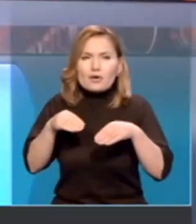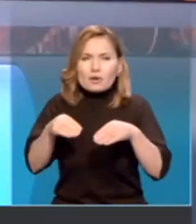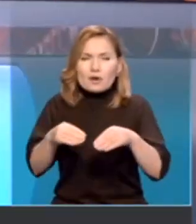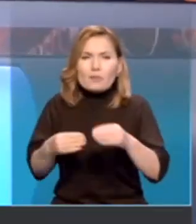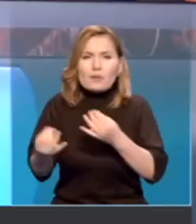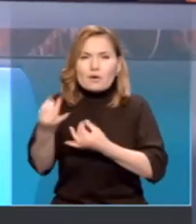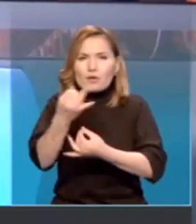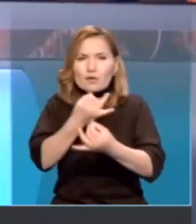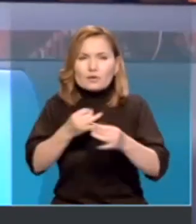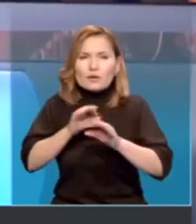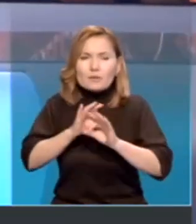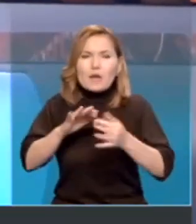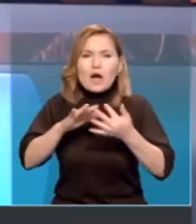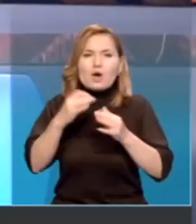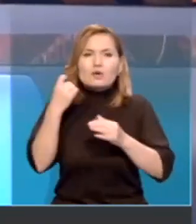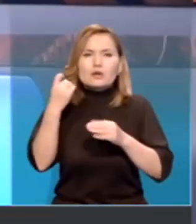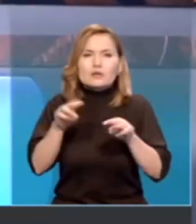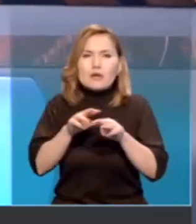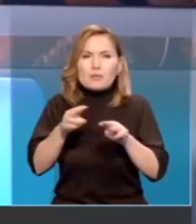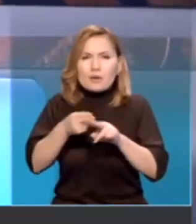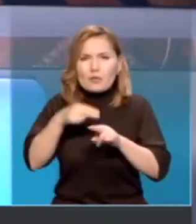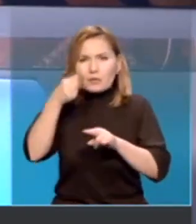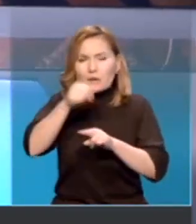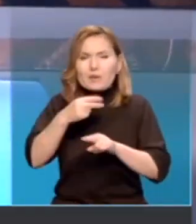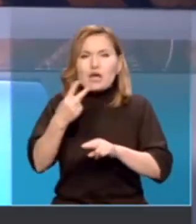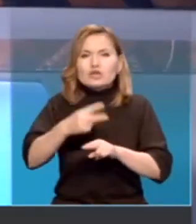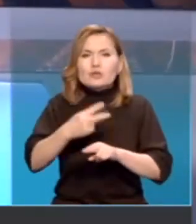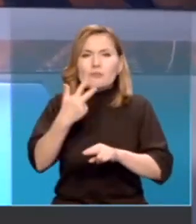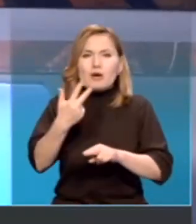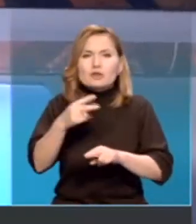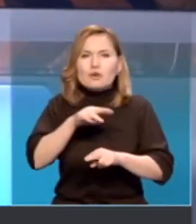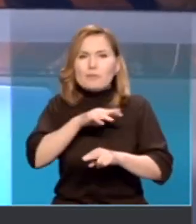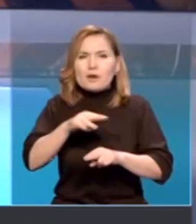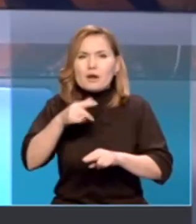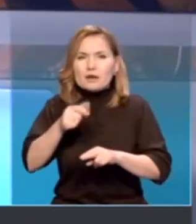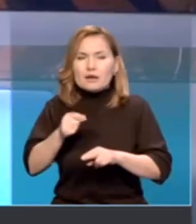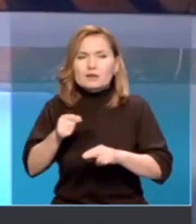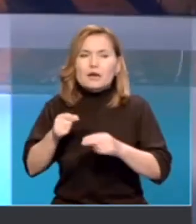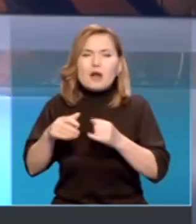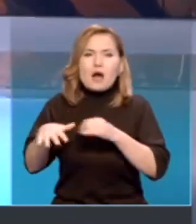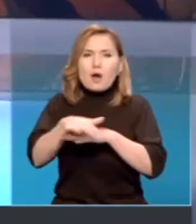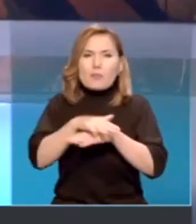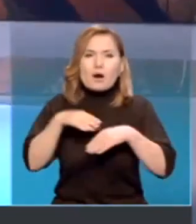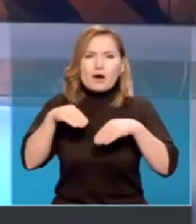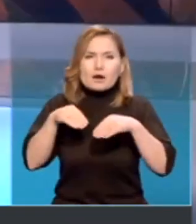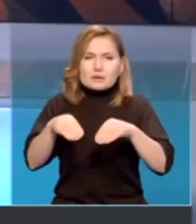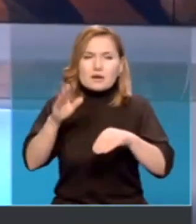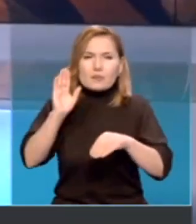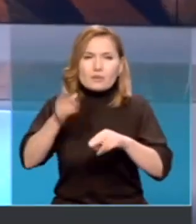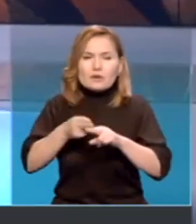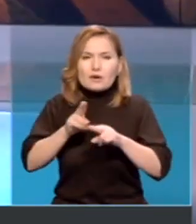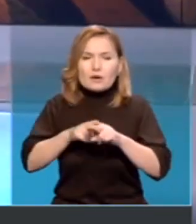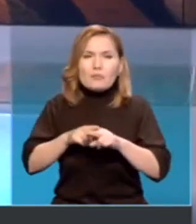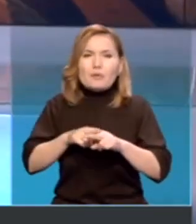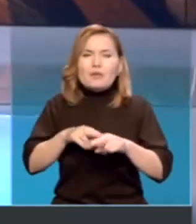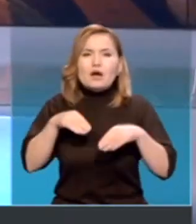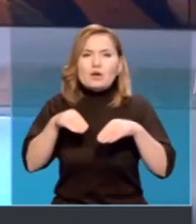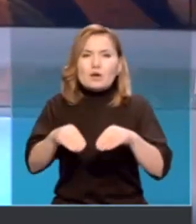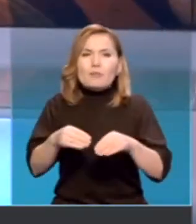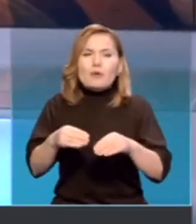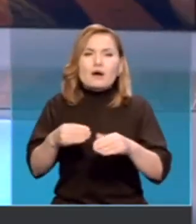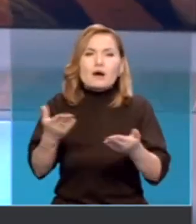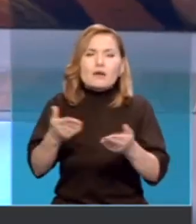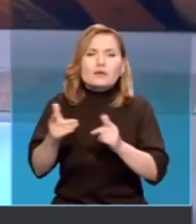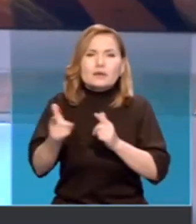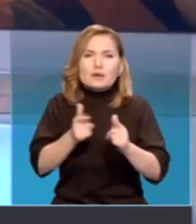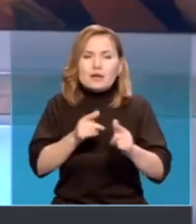жайлы баяндаған ауыл шаруашылығы министрі биыл 23 миллион гектар аумаққа астық себілетінін айтты. Науқанға дайындық қалай,